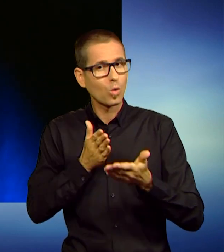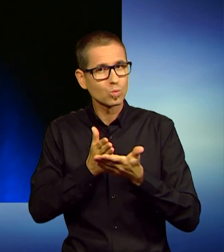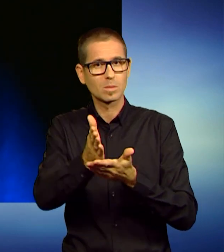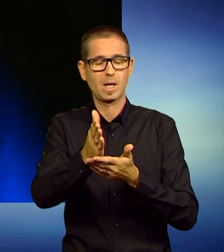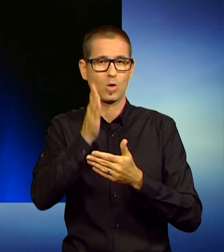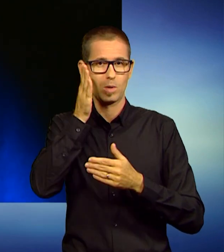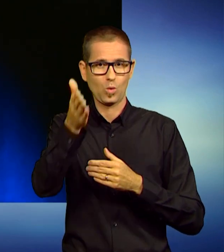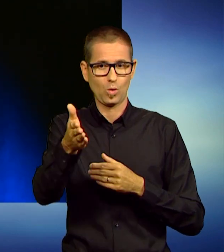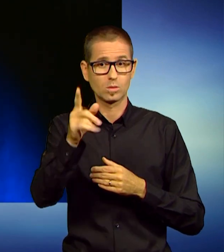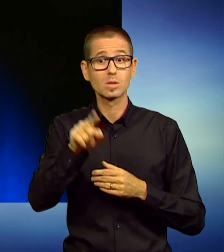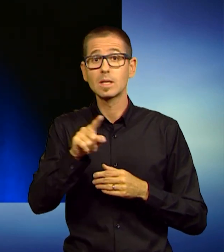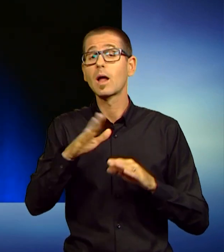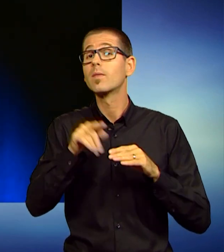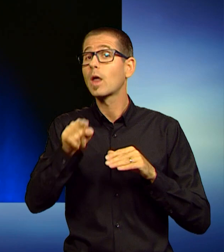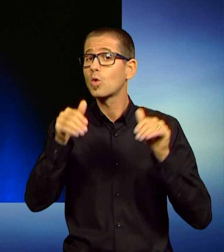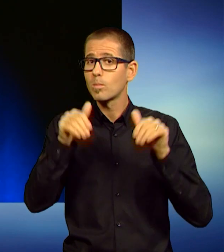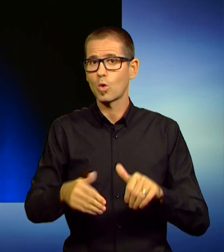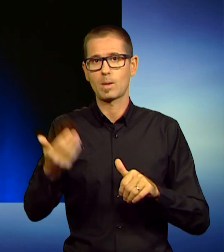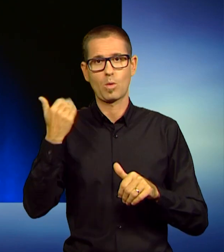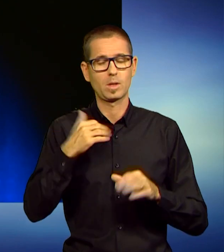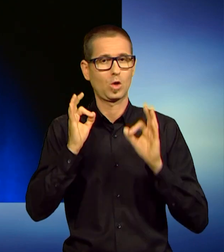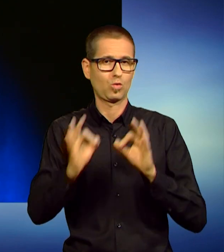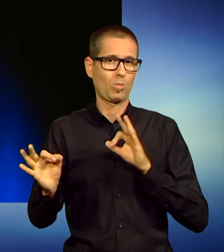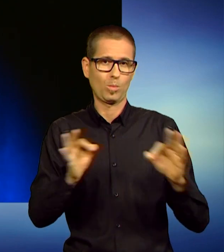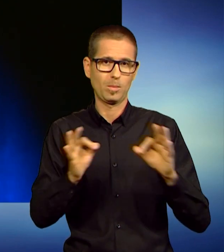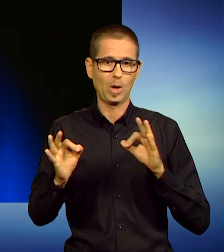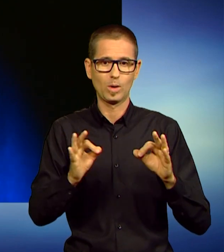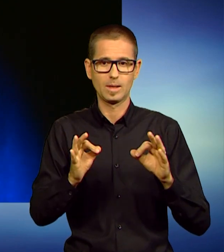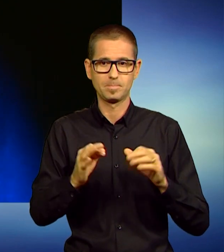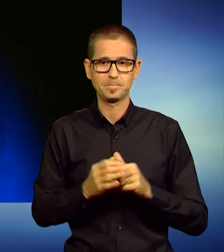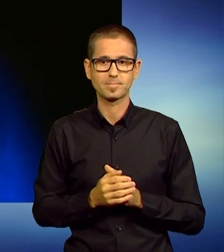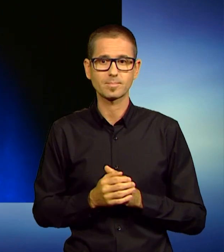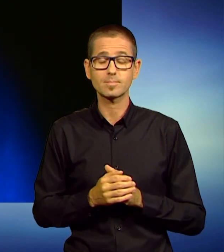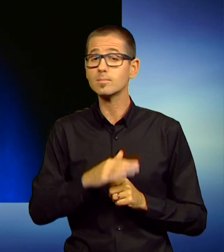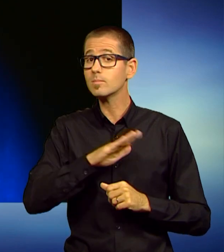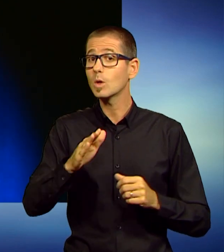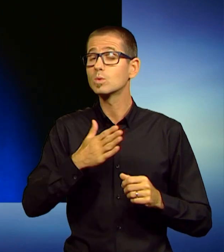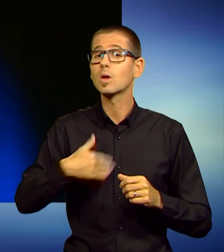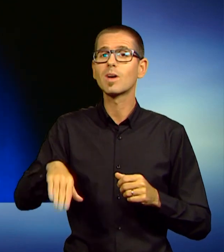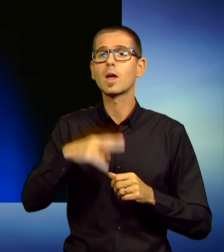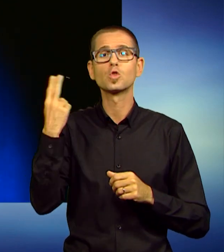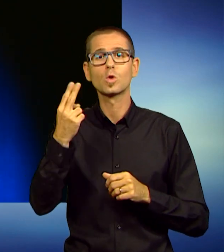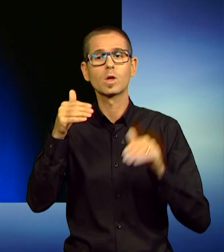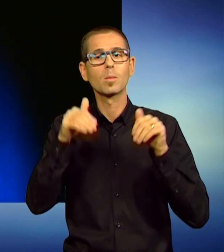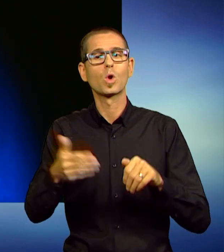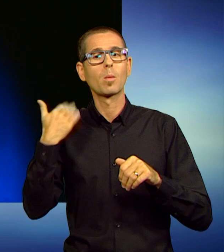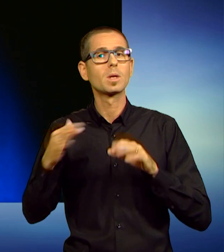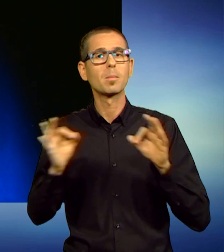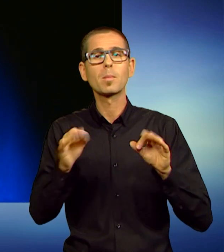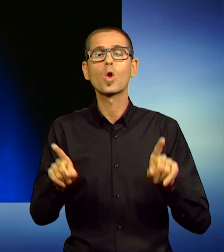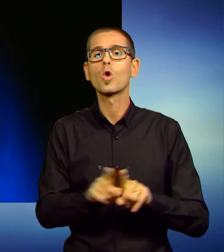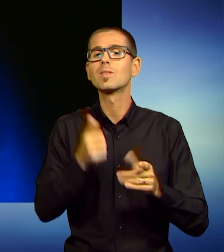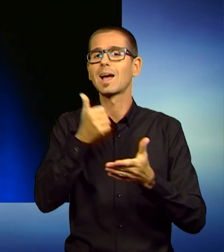prihodnost. In nanjo moramo biti dobro pripravljeni. Vsi v naši Sloveniji moramo biti pripravljeni